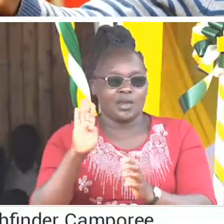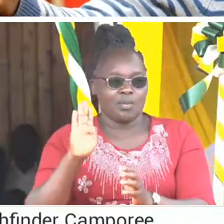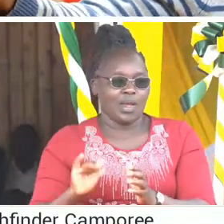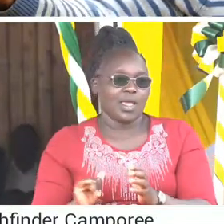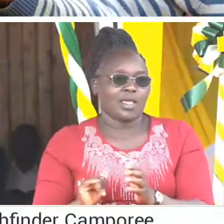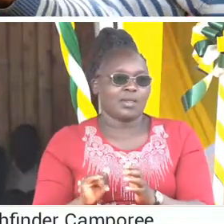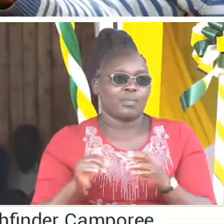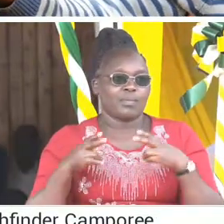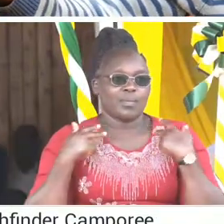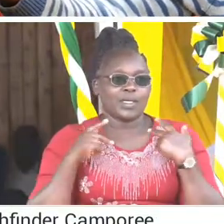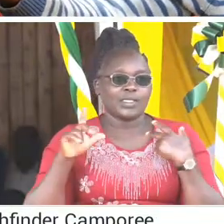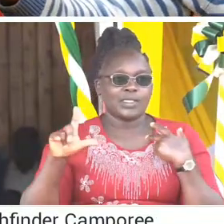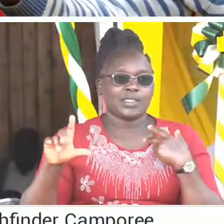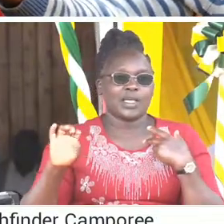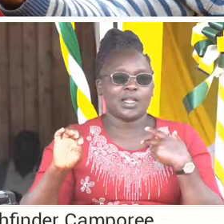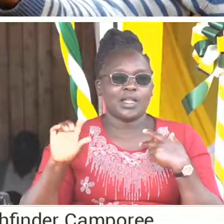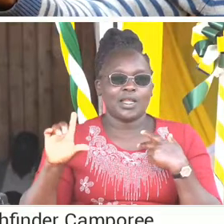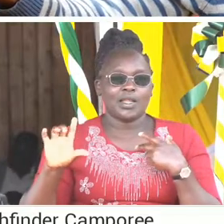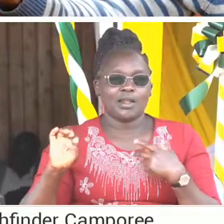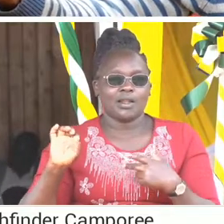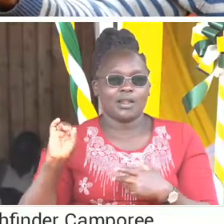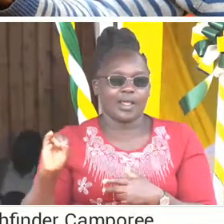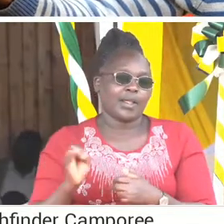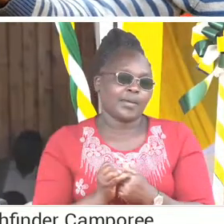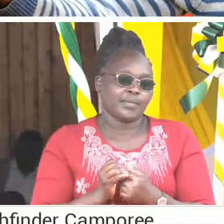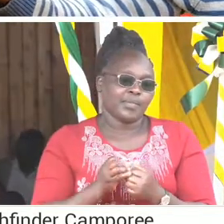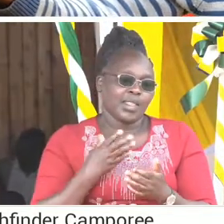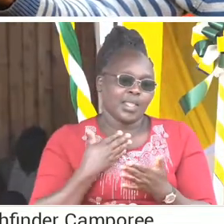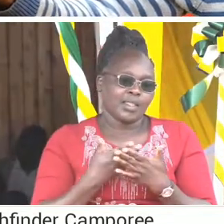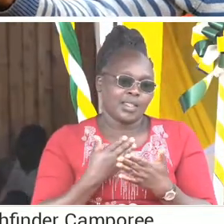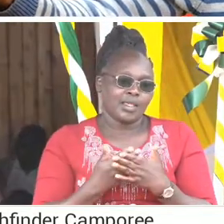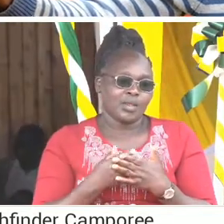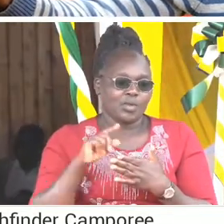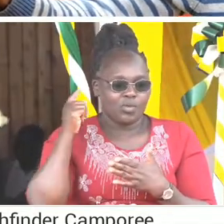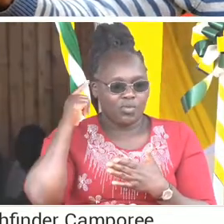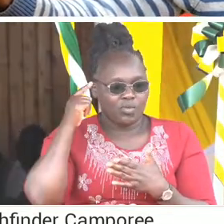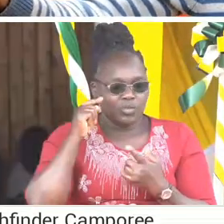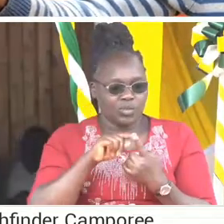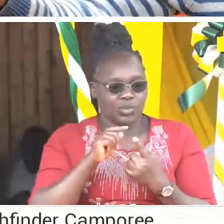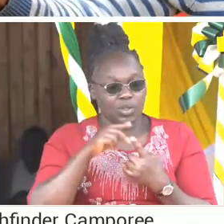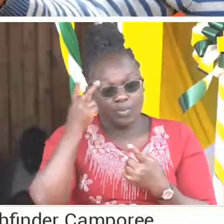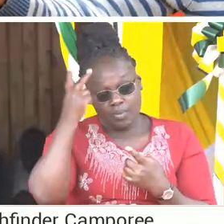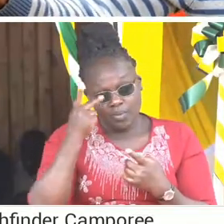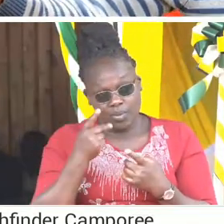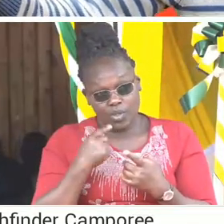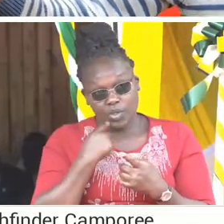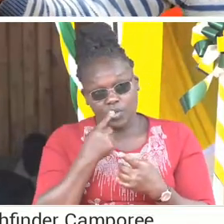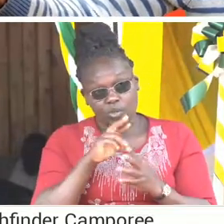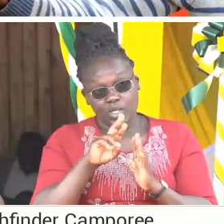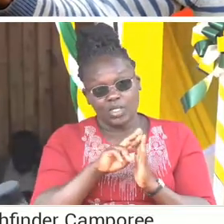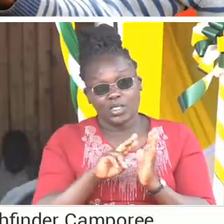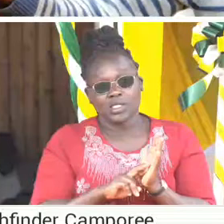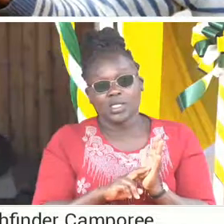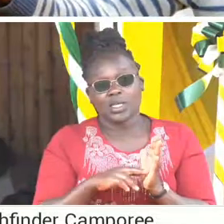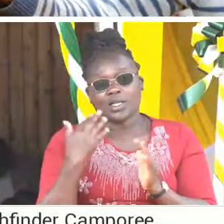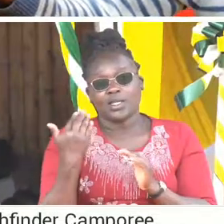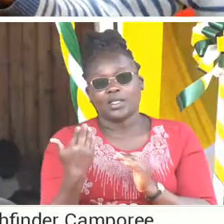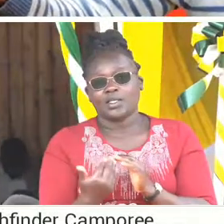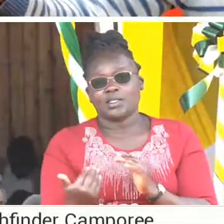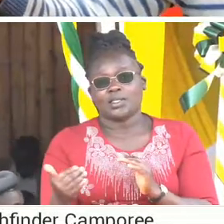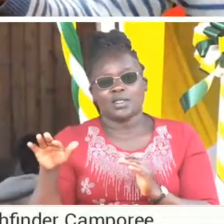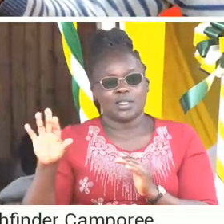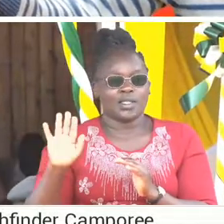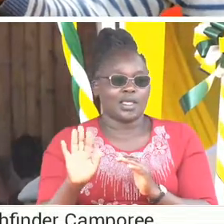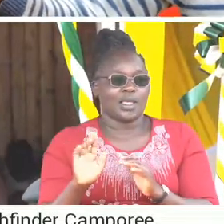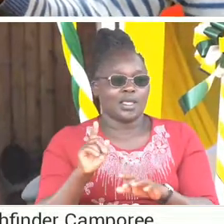huu uweze kufana namna hii. Asante sana pia kwa wazazi ambao waliweza kurejista watoto wao kwa wakati,